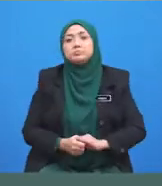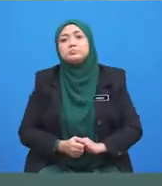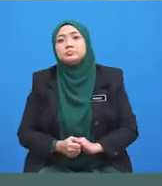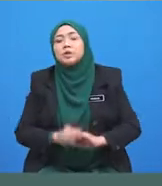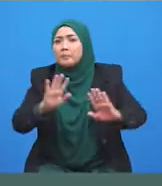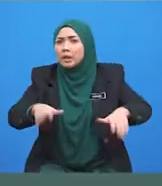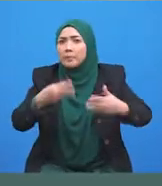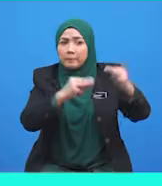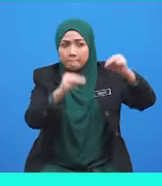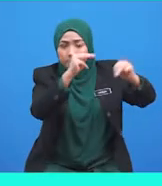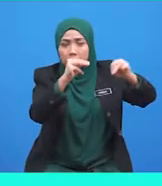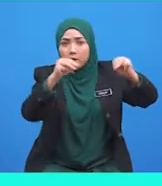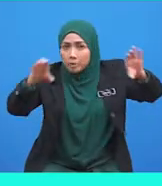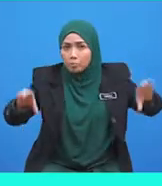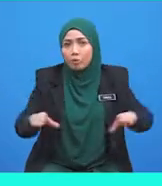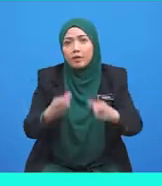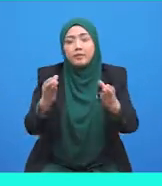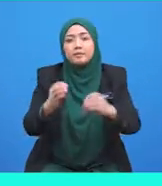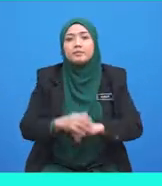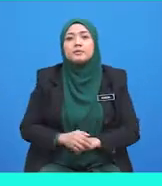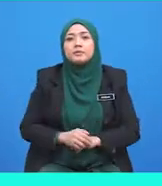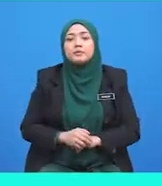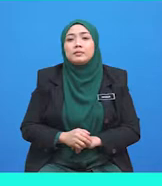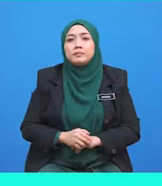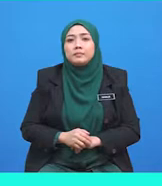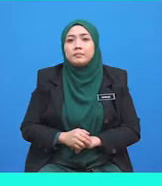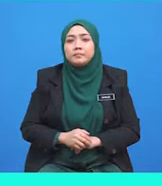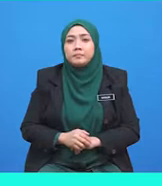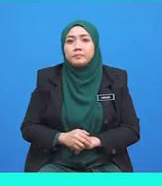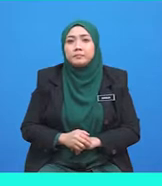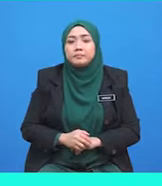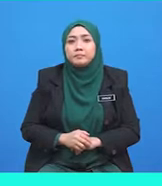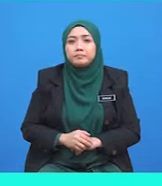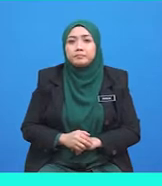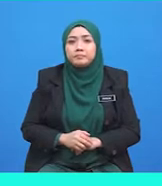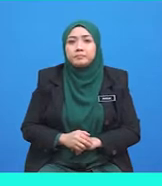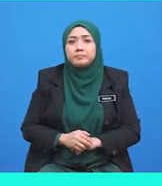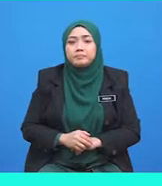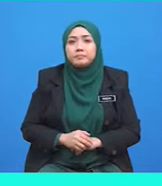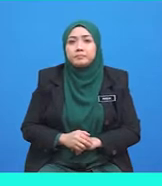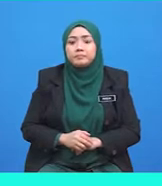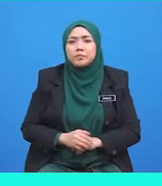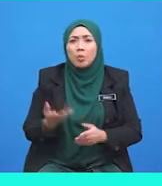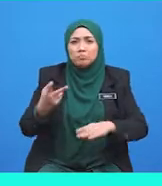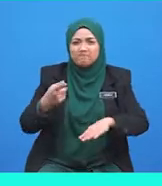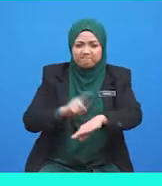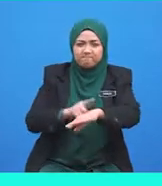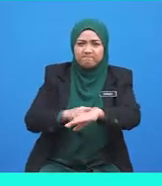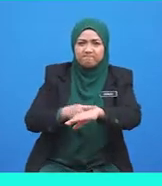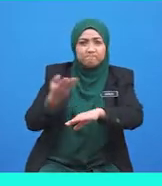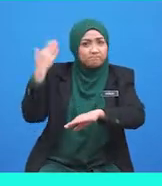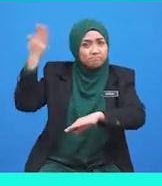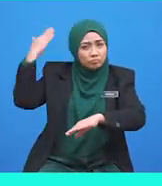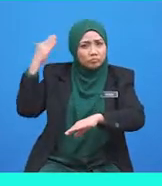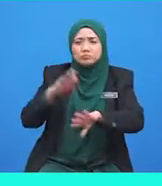monumen ini boleh dibina? Mesti murid-murid berasa hairan, bukan? Maklumlah, zaman prasejarah mana ada